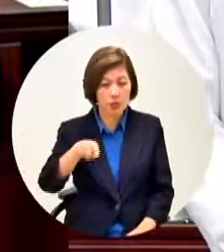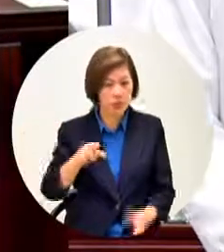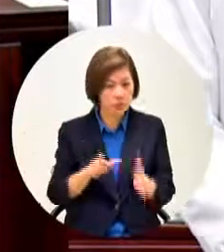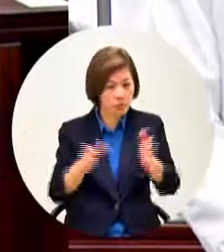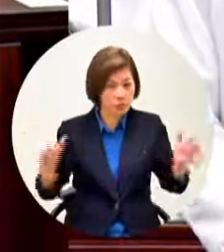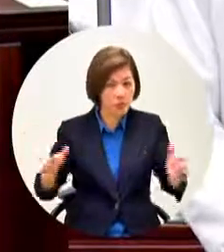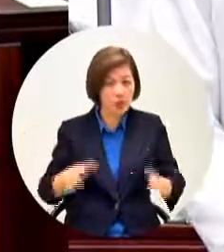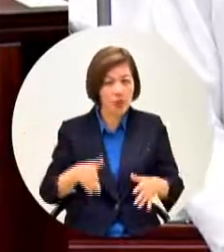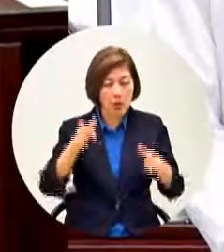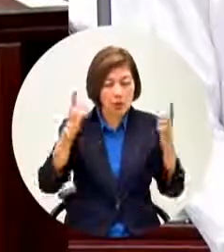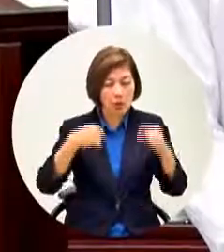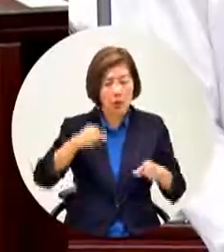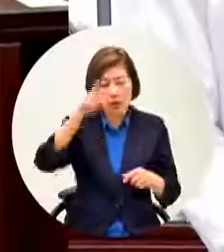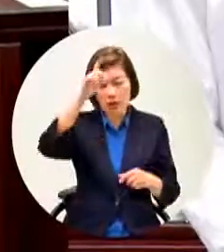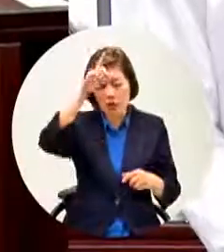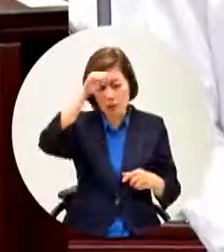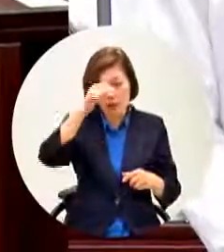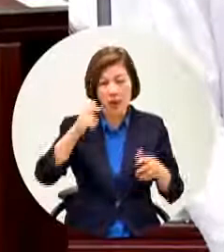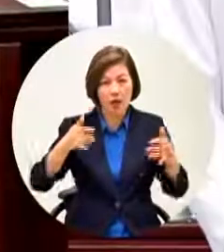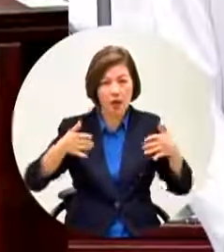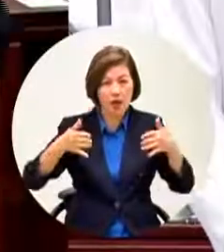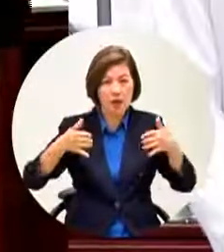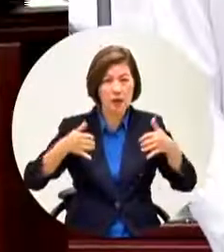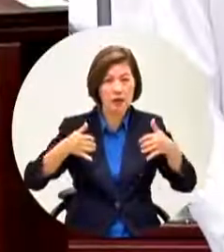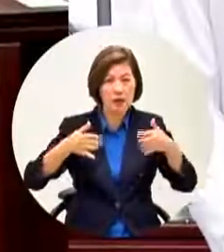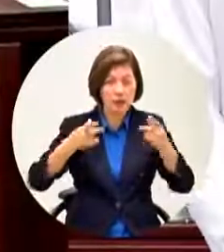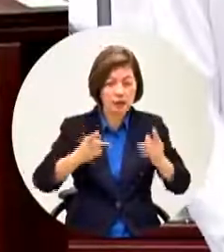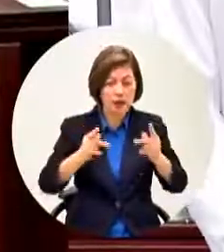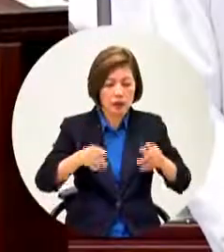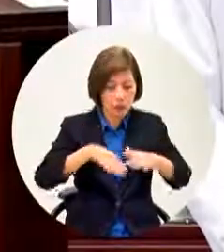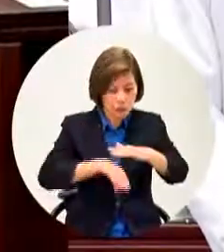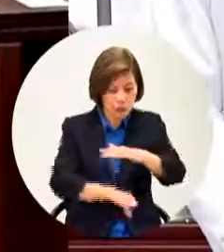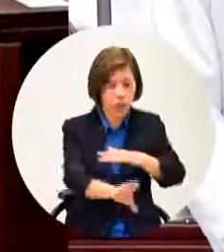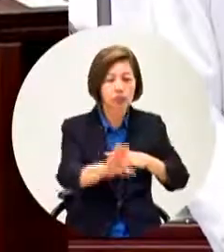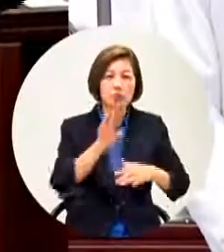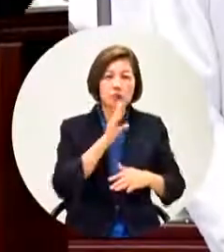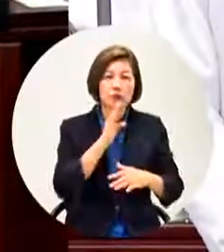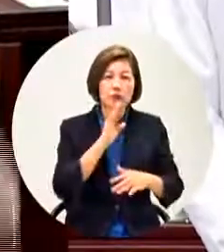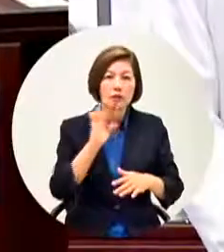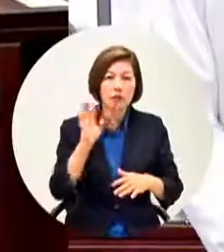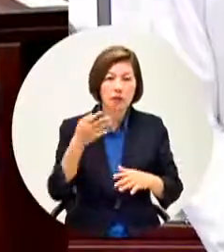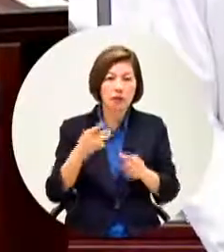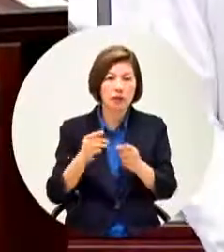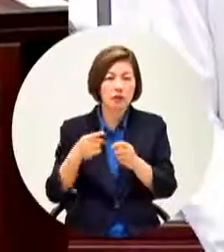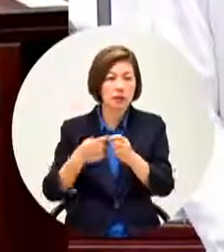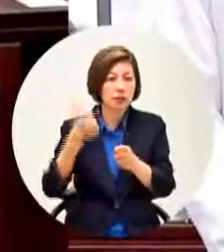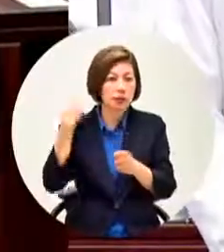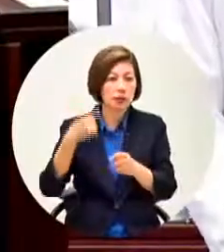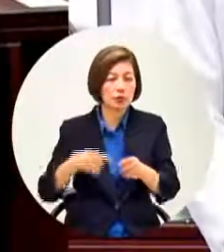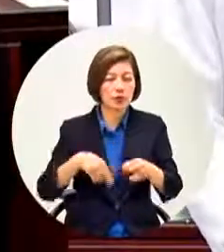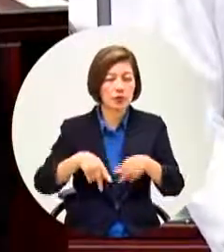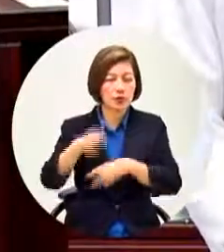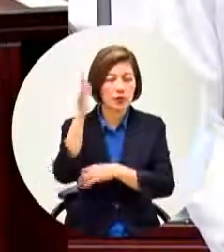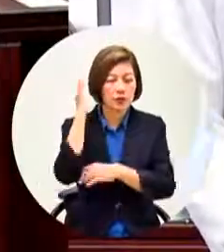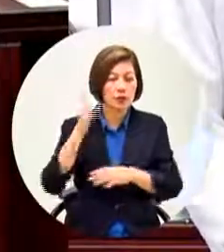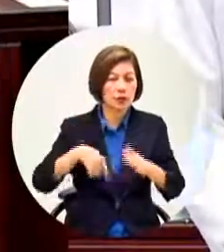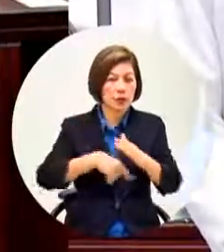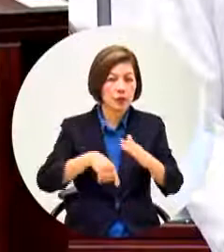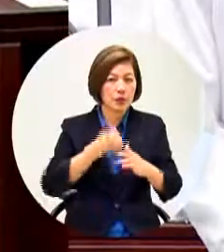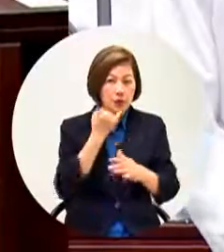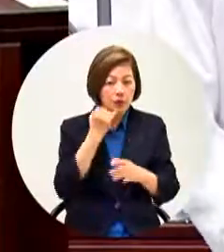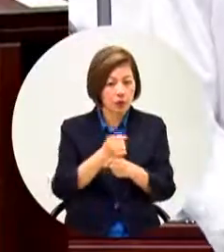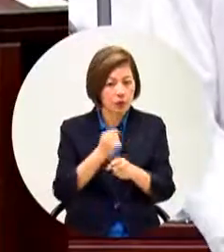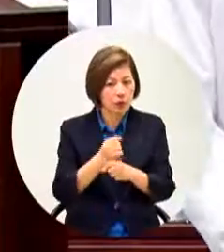黄线是全线地下化兴建，啊，伫行政院伫去年5月核定咱可行性的时